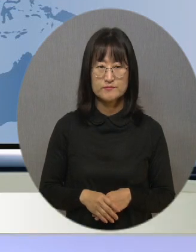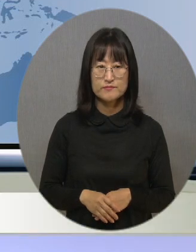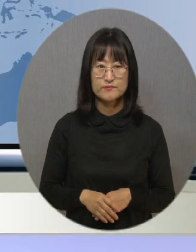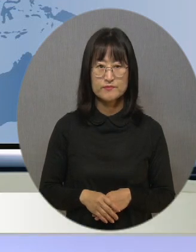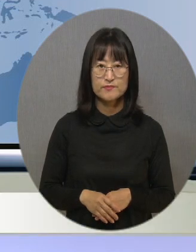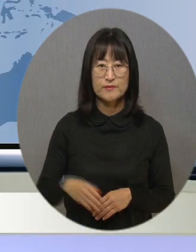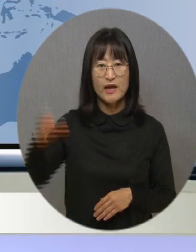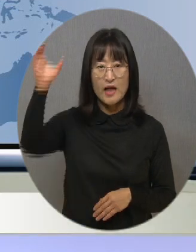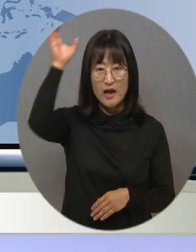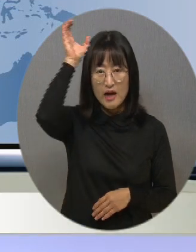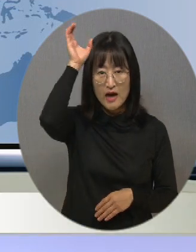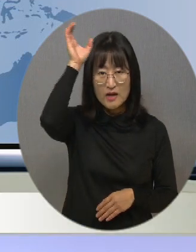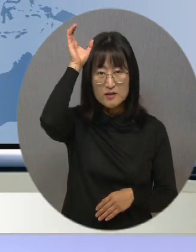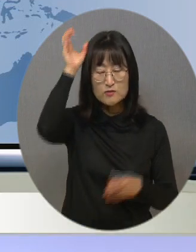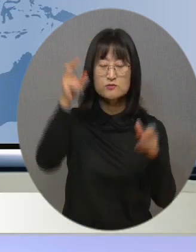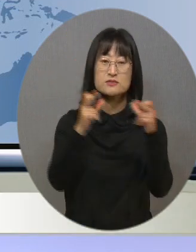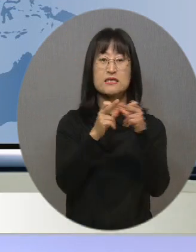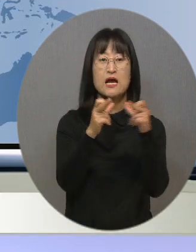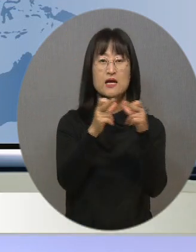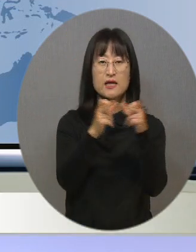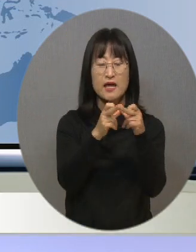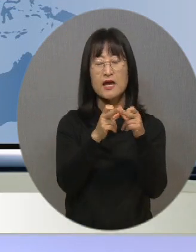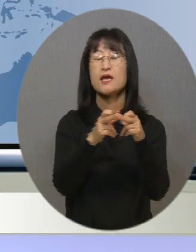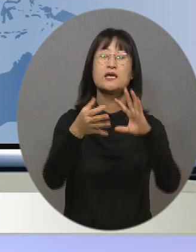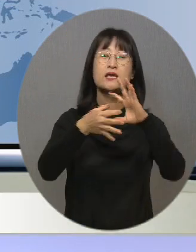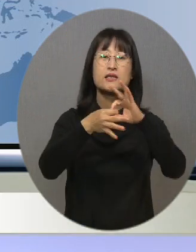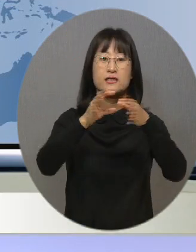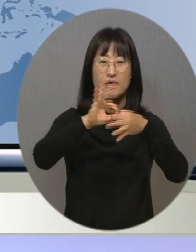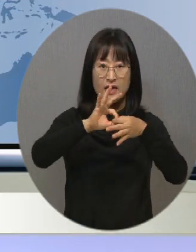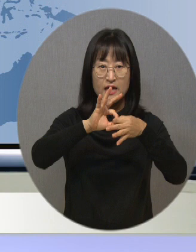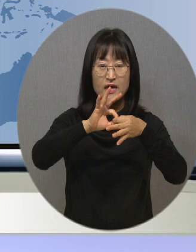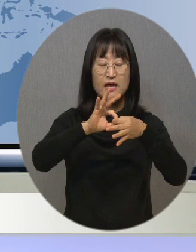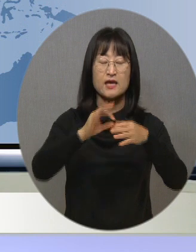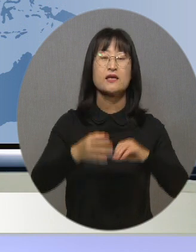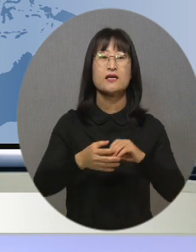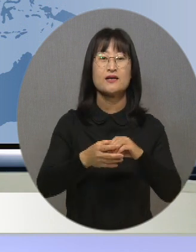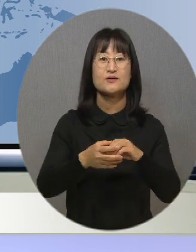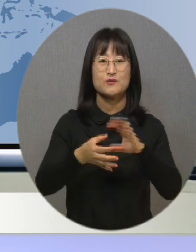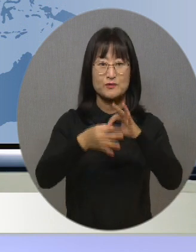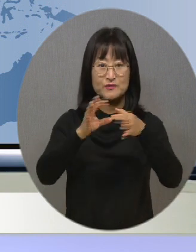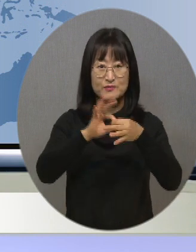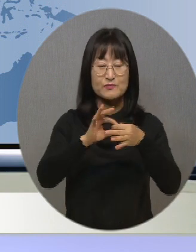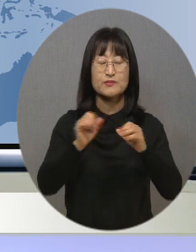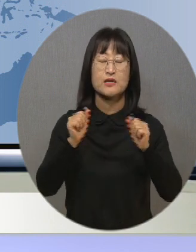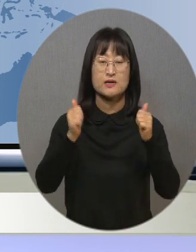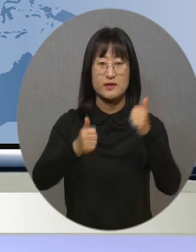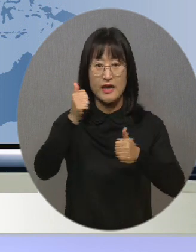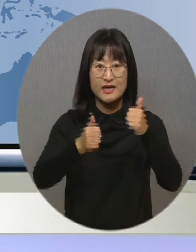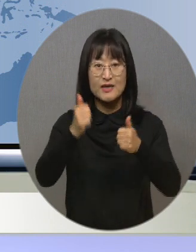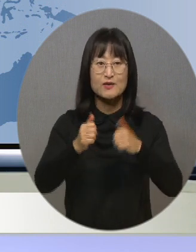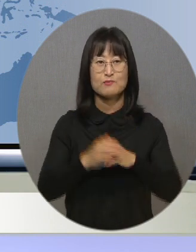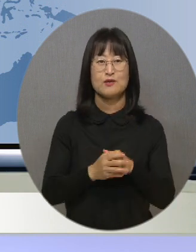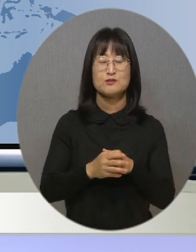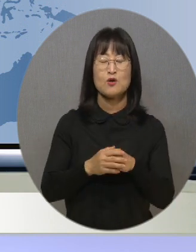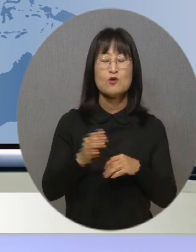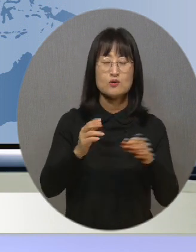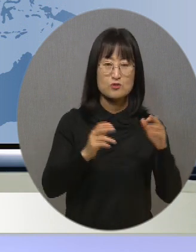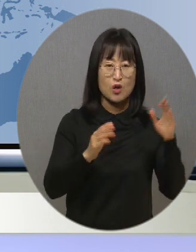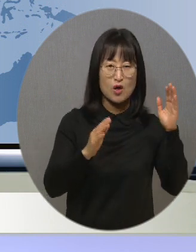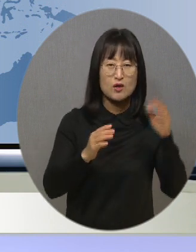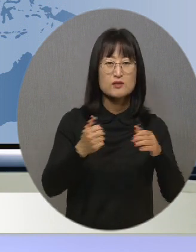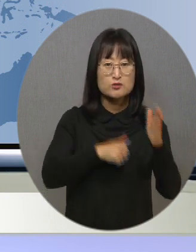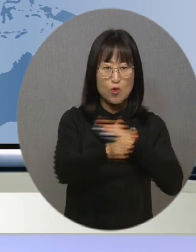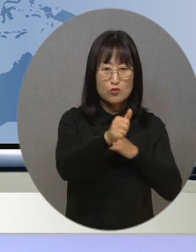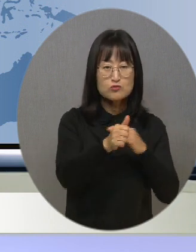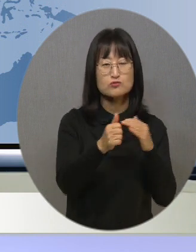항저우 장애인 아시안게임, 이 목표를 위해 자신의 길을 묵묵히 걸어가며 땀과 열정으로 일궈낸 선수들의